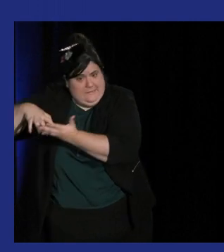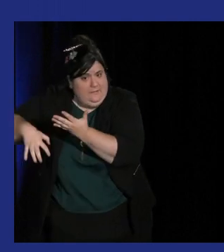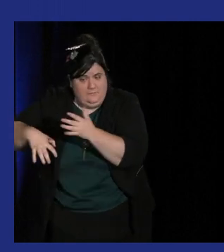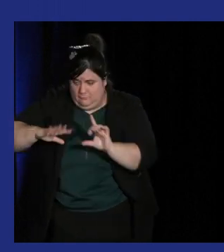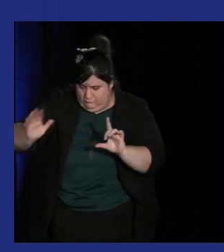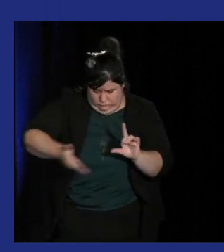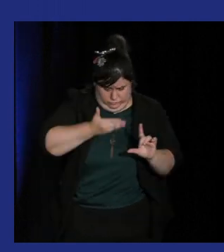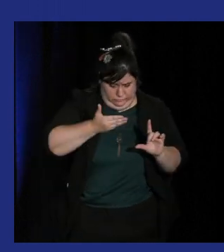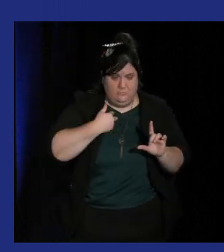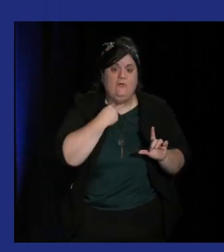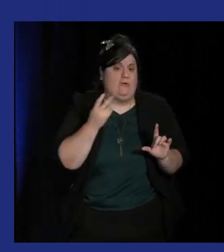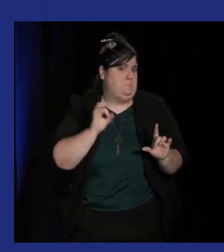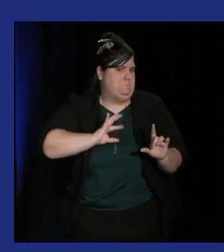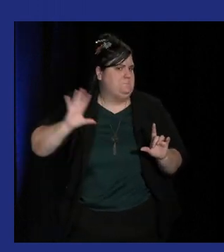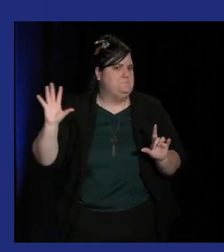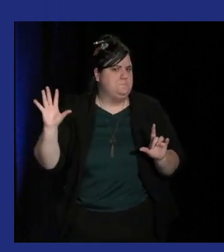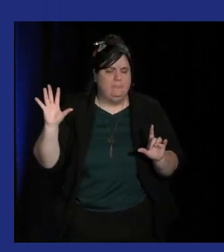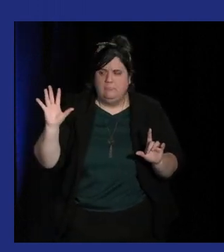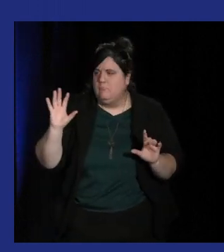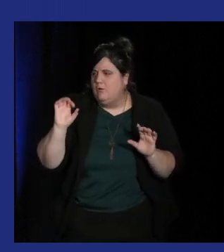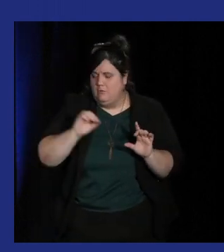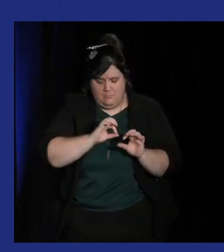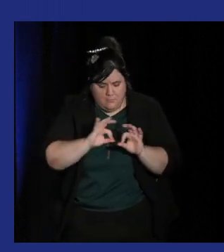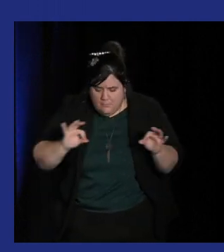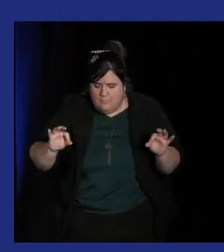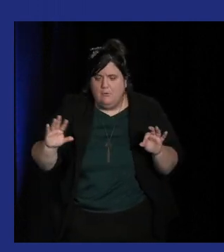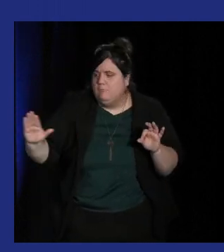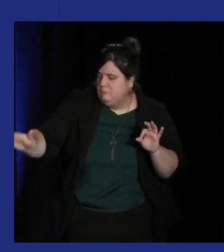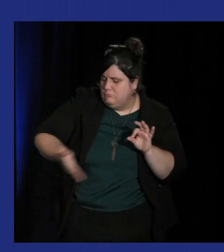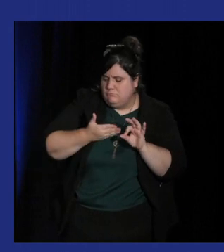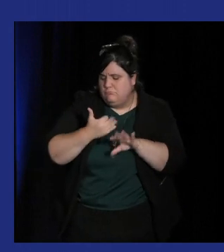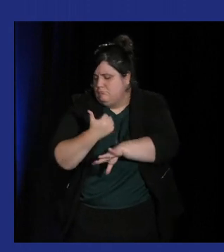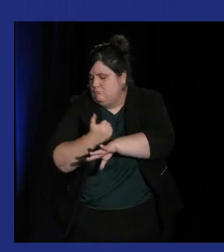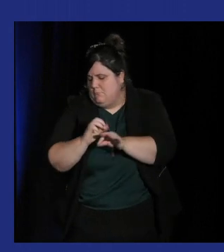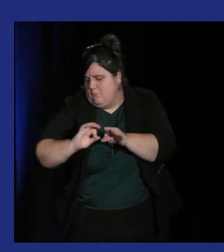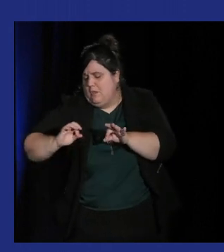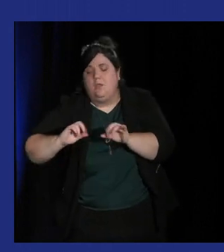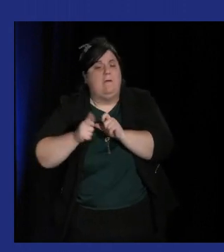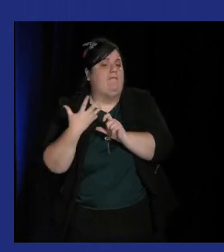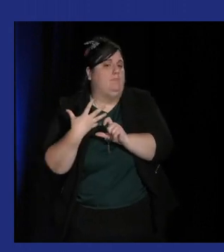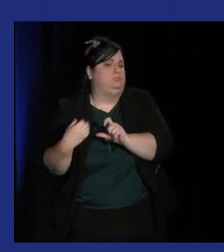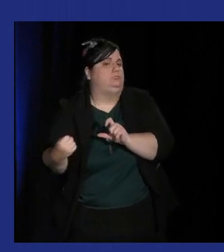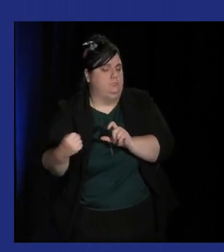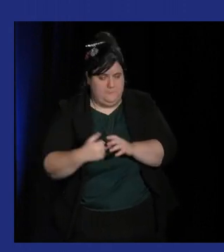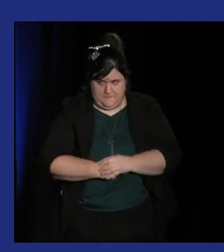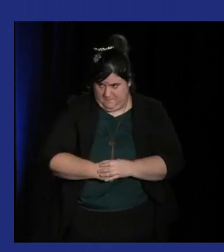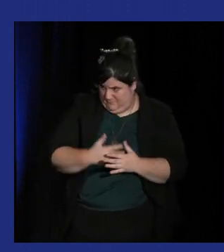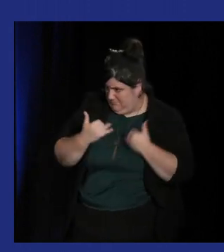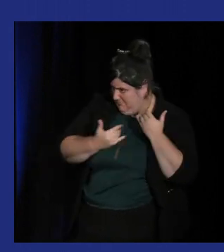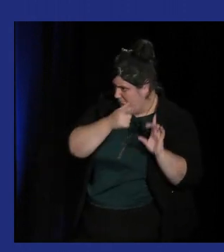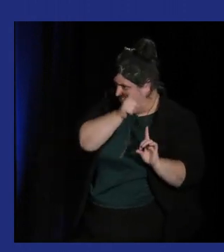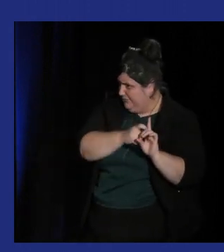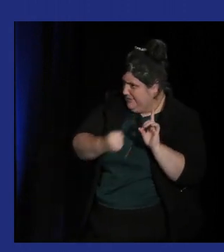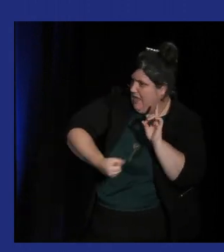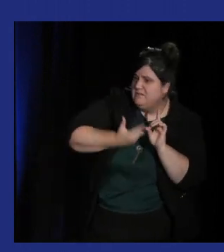qui s'affiche à l'écran avec une une durée pour dire ouais il faut que ça reste dans le temps mais quand vous êtes quand vous êtes un artiste un game